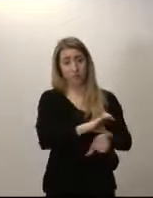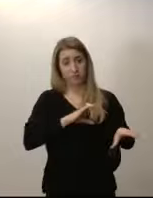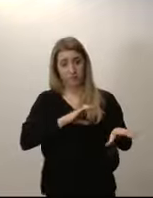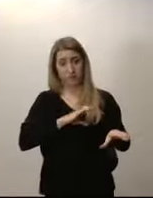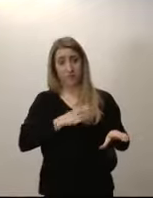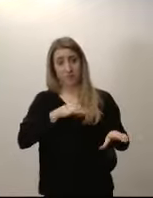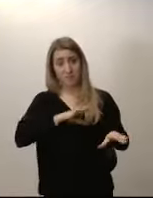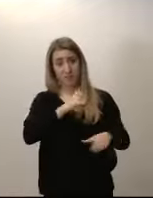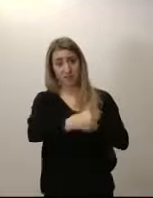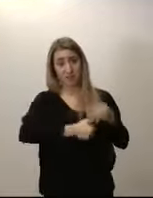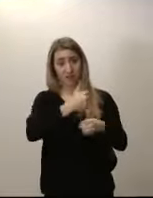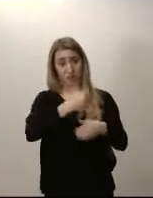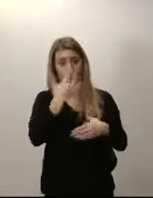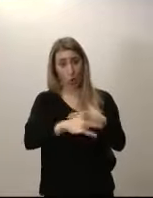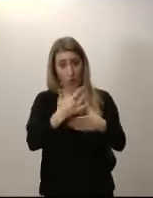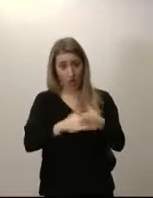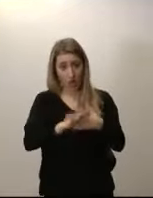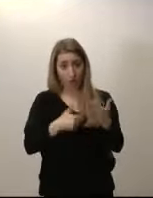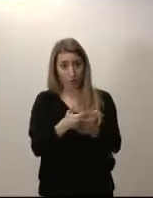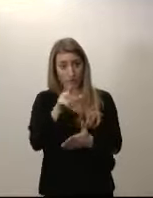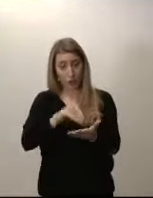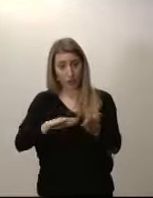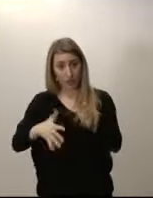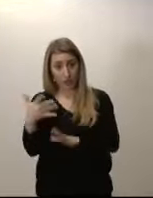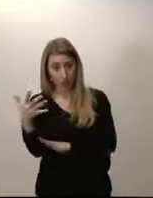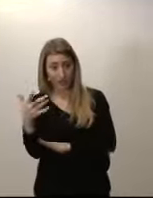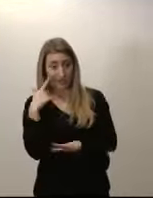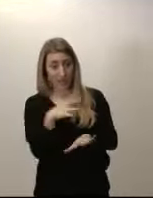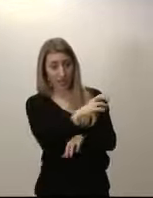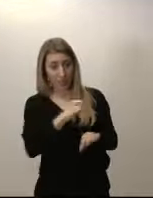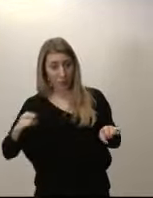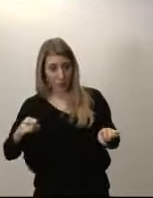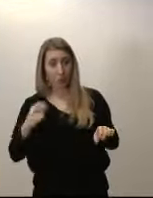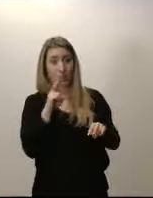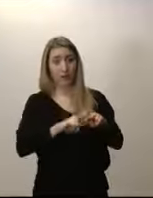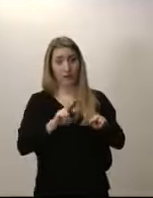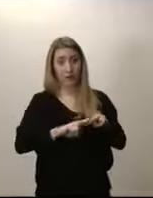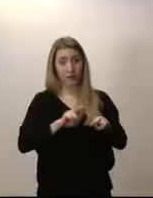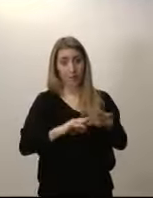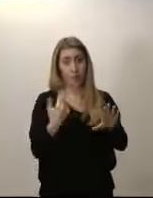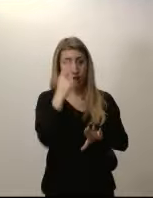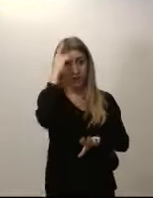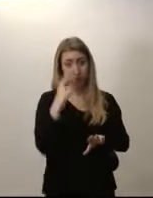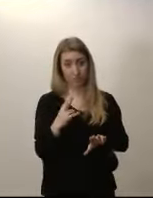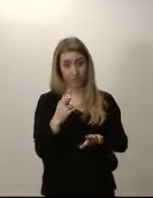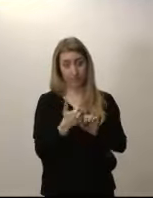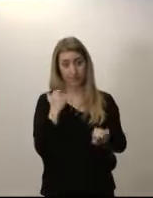donc en 2015, on a récupéré le FCTVA des travaux qui avaient été effectués